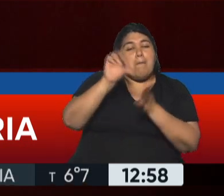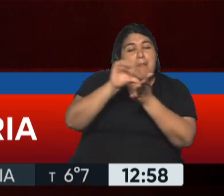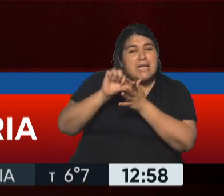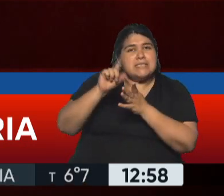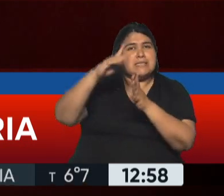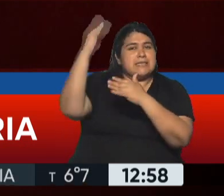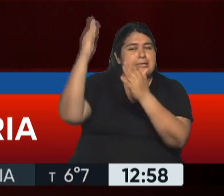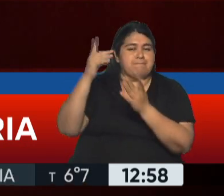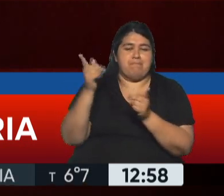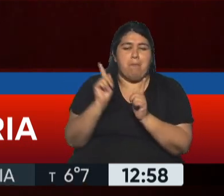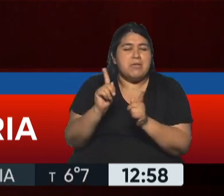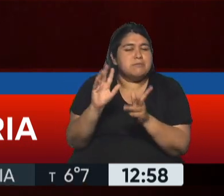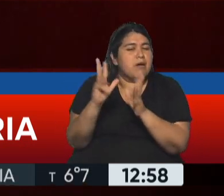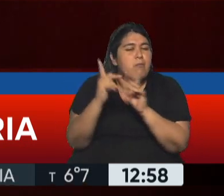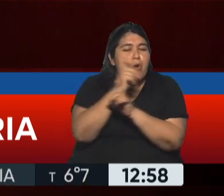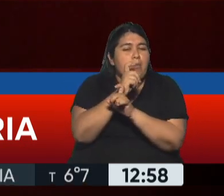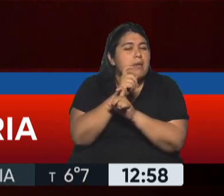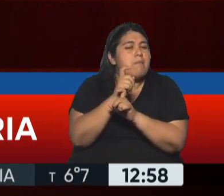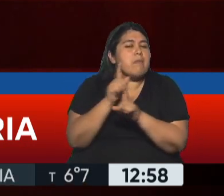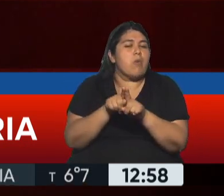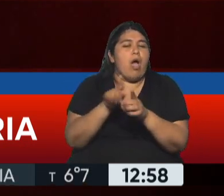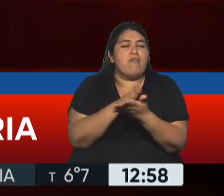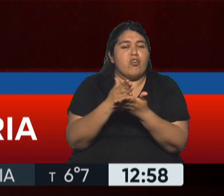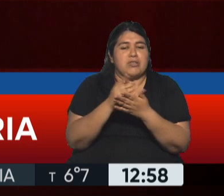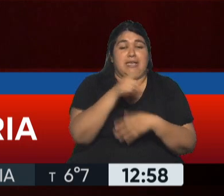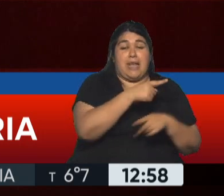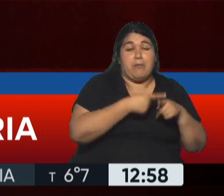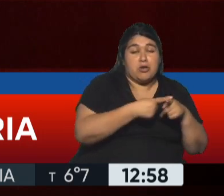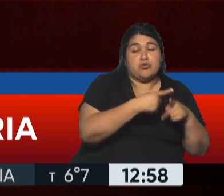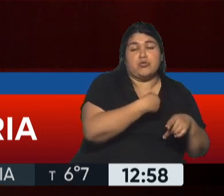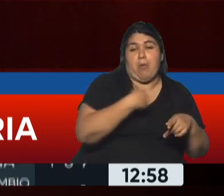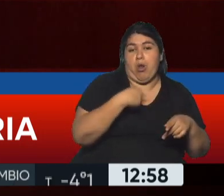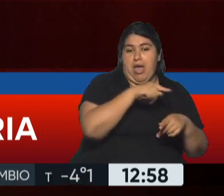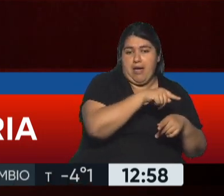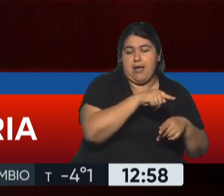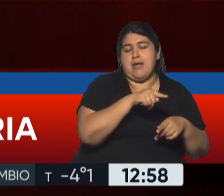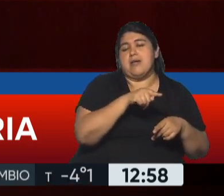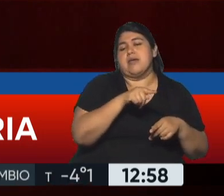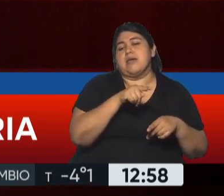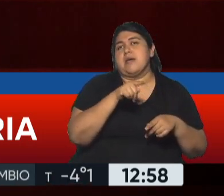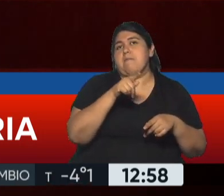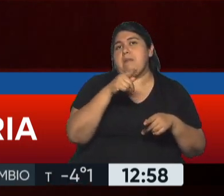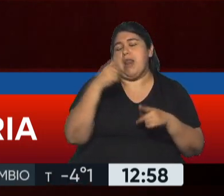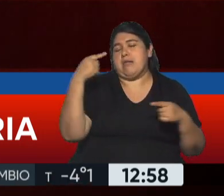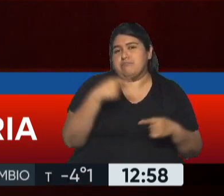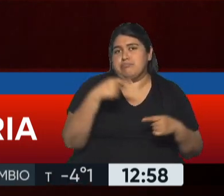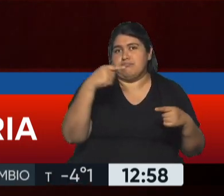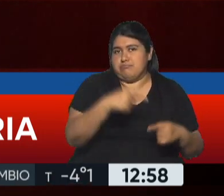используют миграционный кризис на белорусско-польской границе как новый